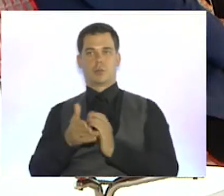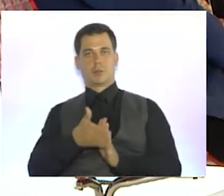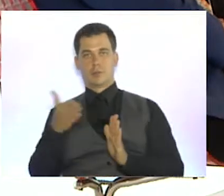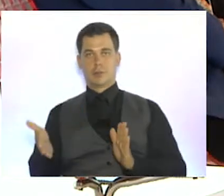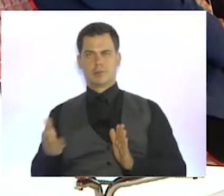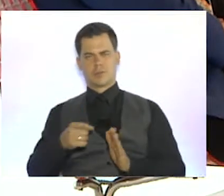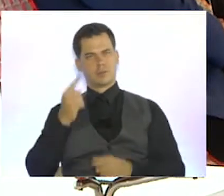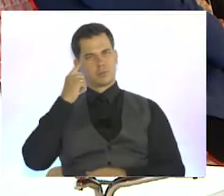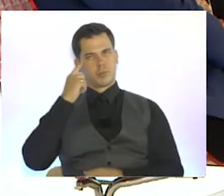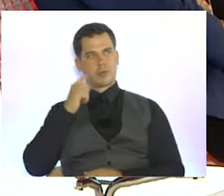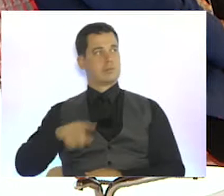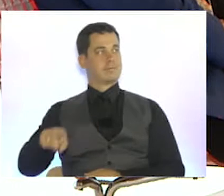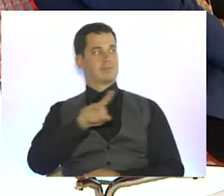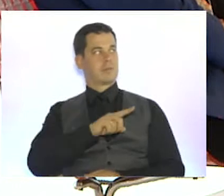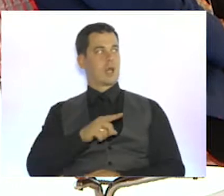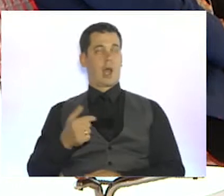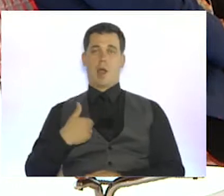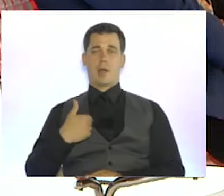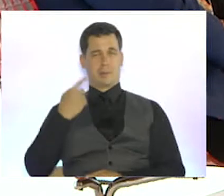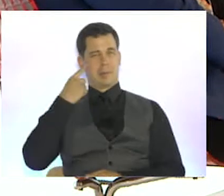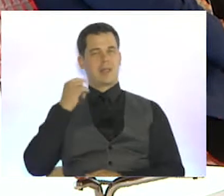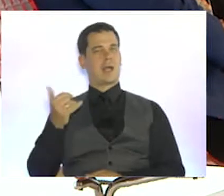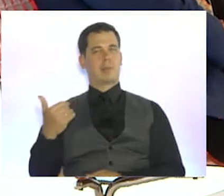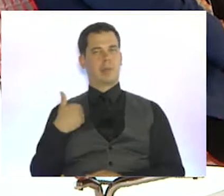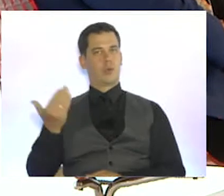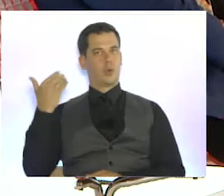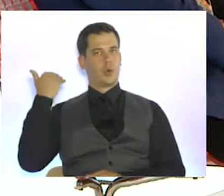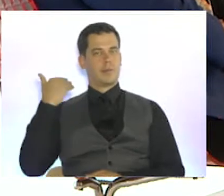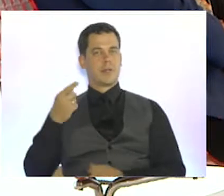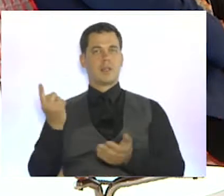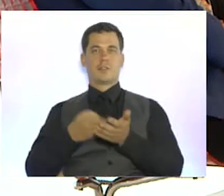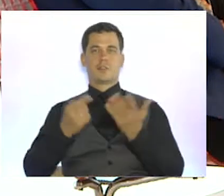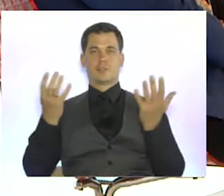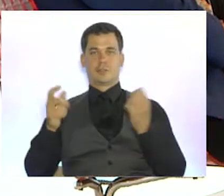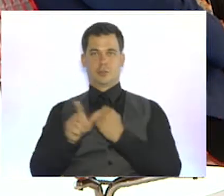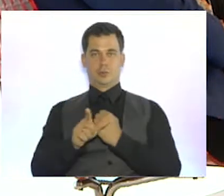sobie przypomnieć, może państwo nie, ale ja mogę, że w tamtych latach